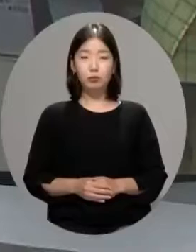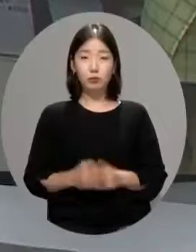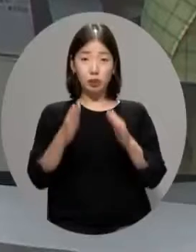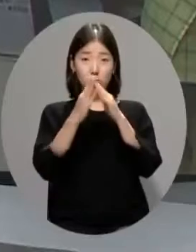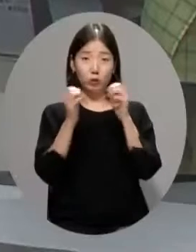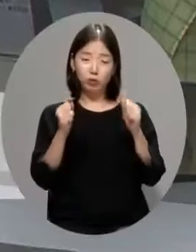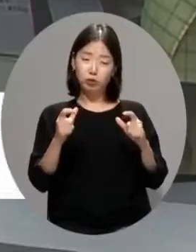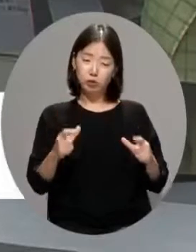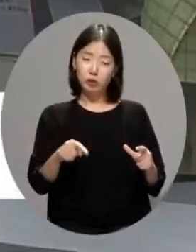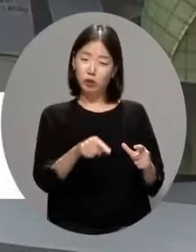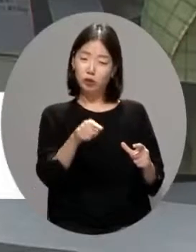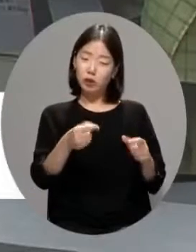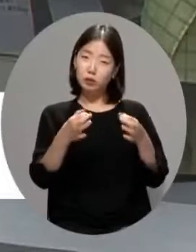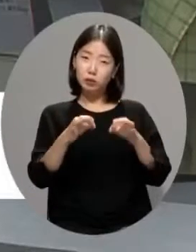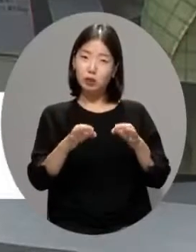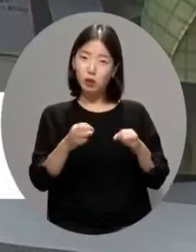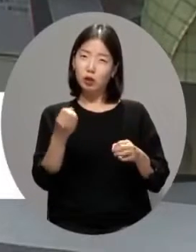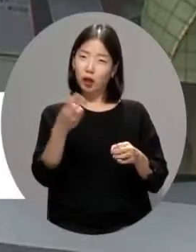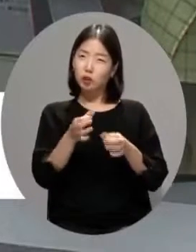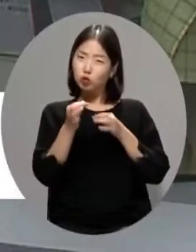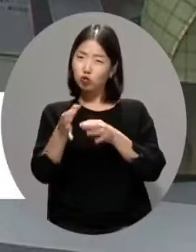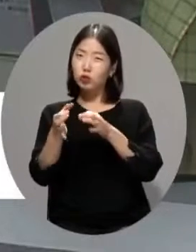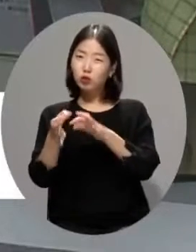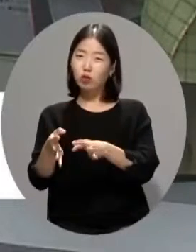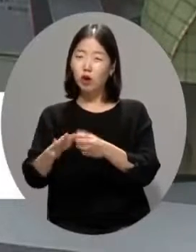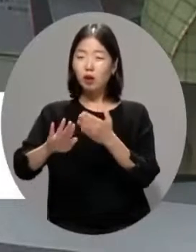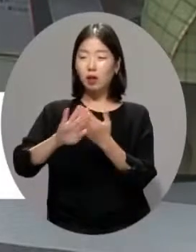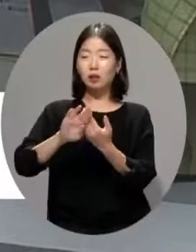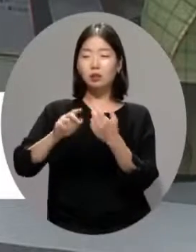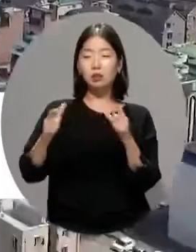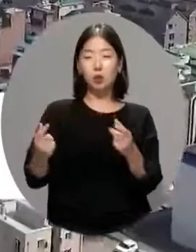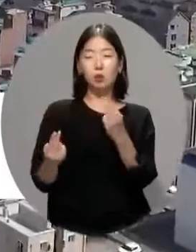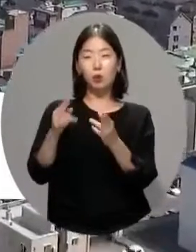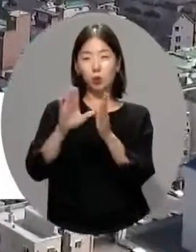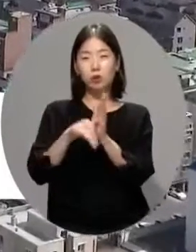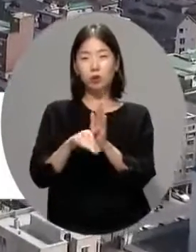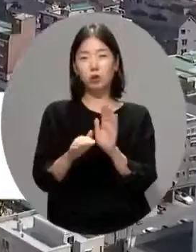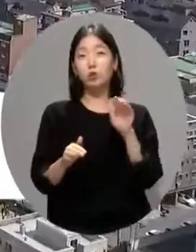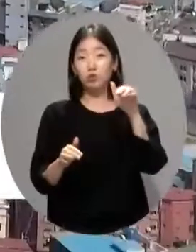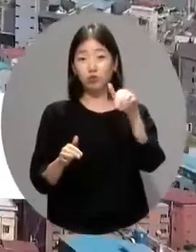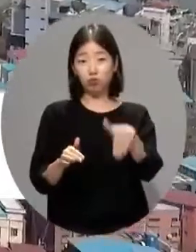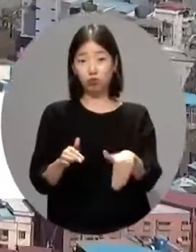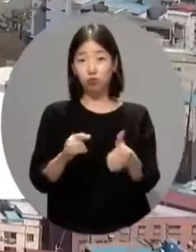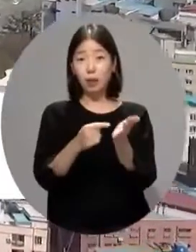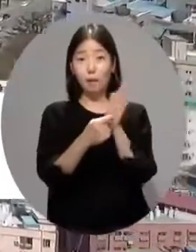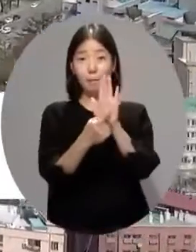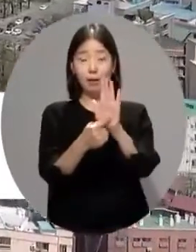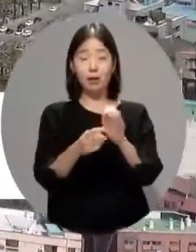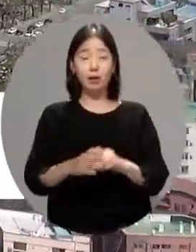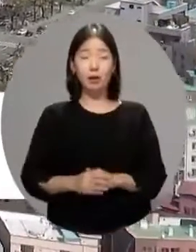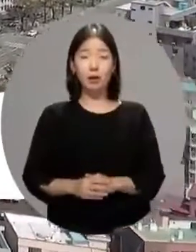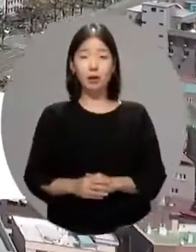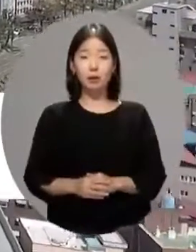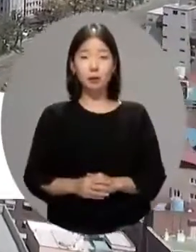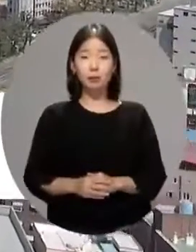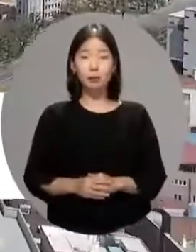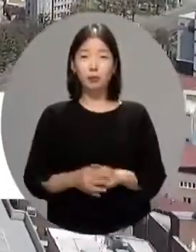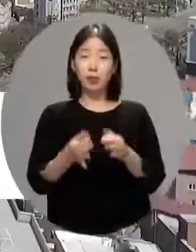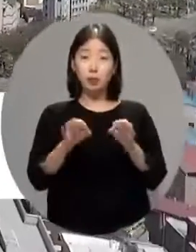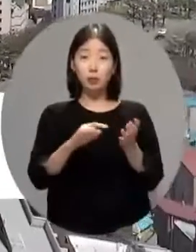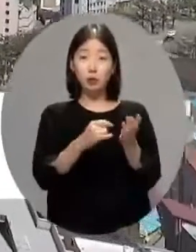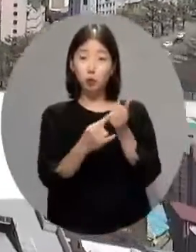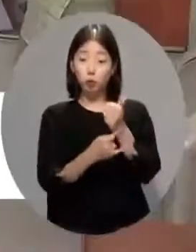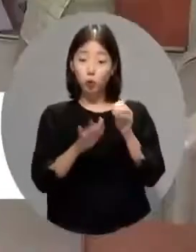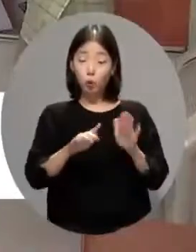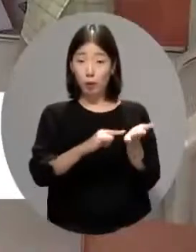전북지역 에 대한 은행권의 제초 자가 타 시도와 b 교회 카게 저조한 것으로 나타났습니다 금융위원회가